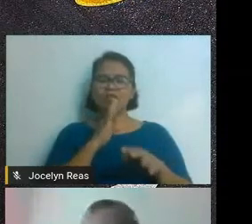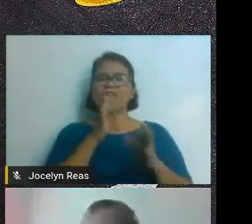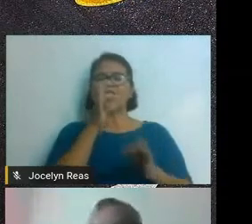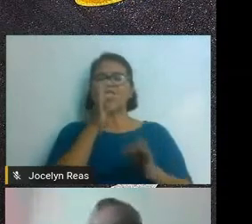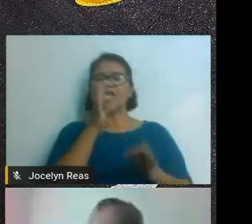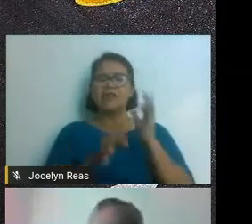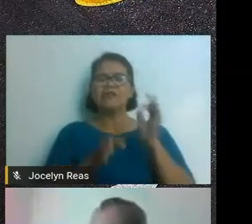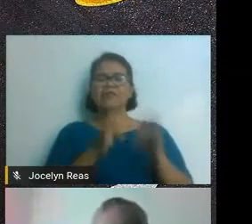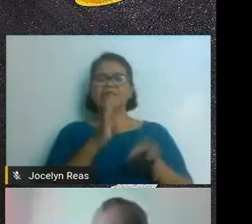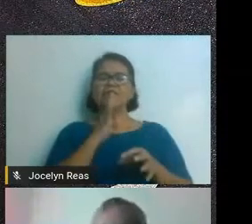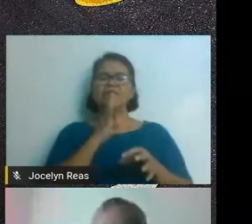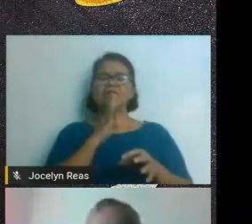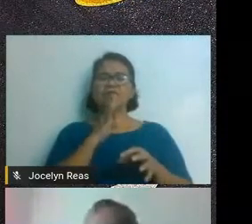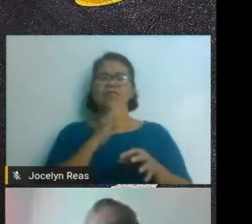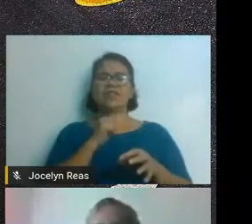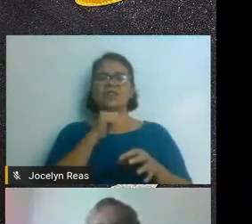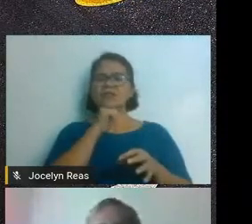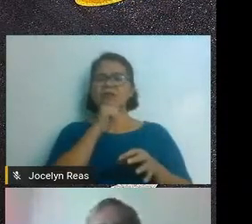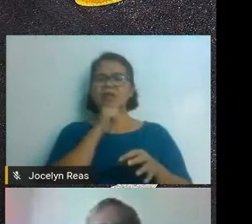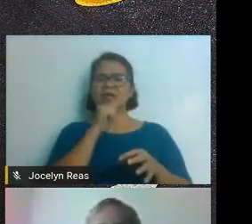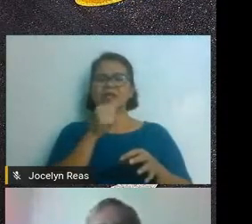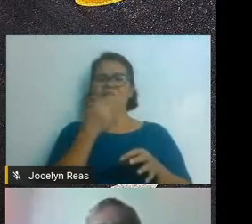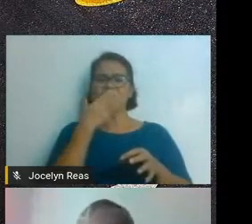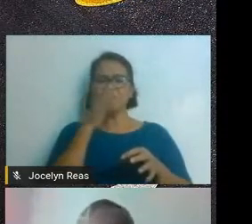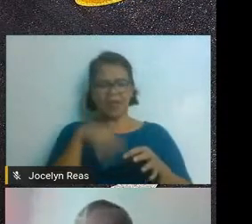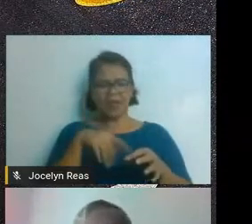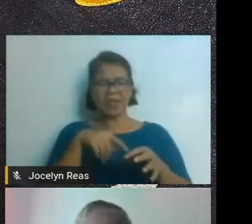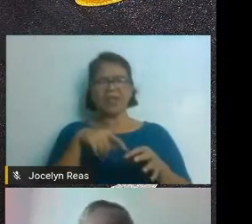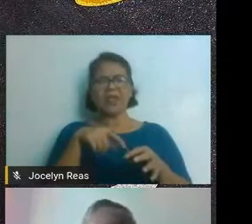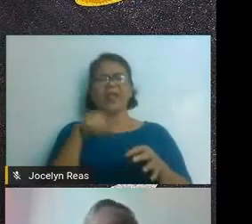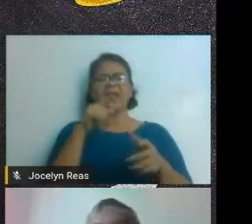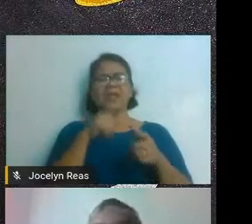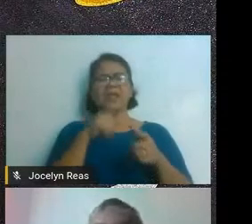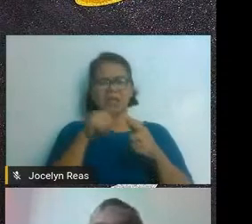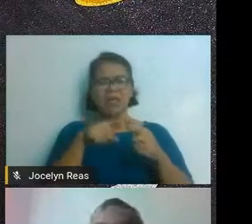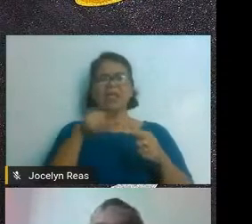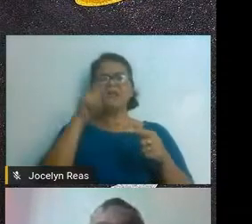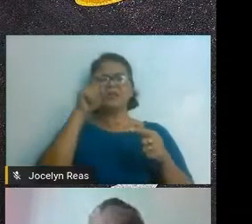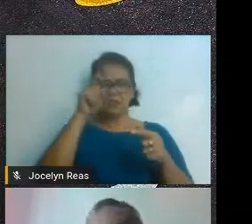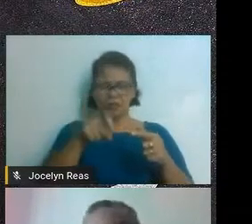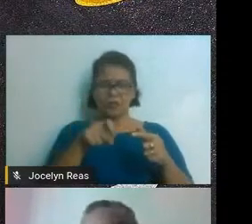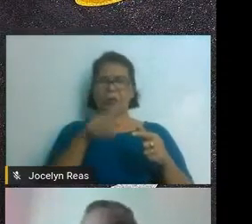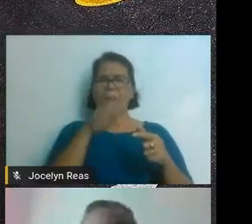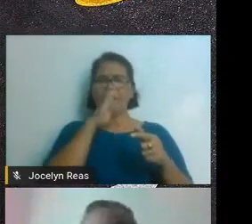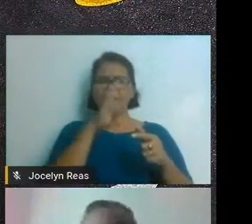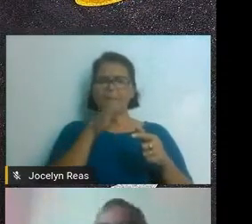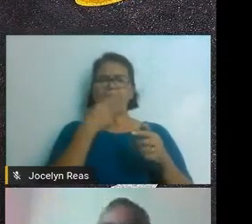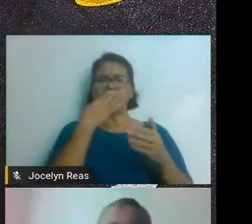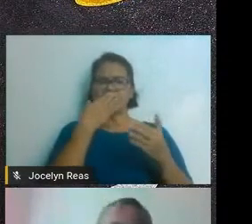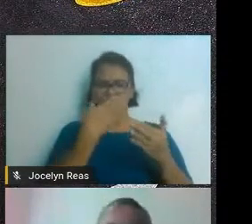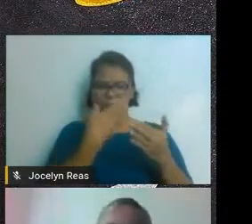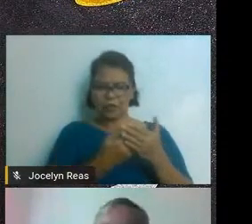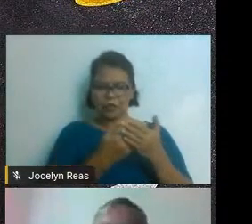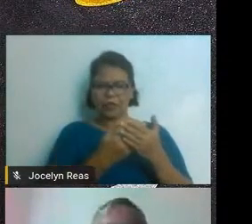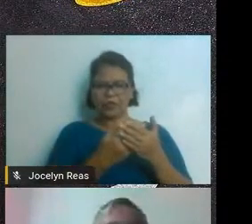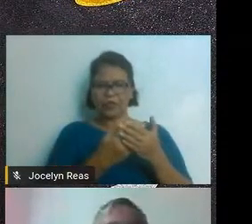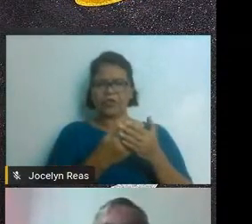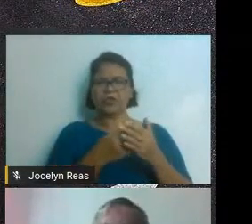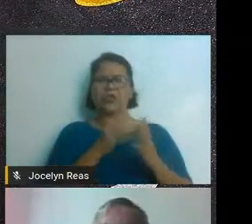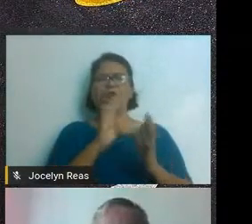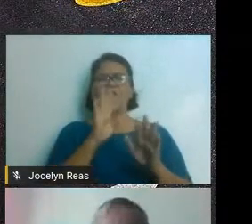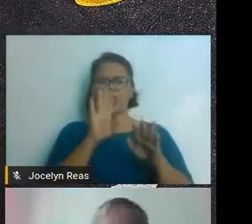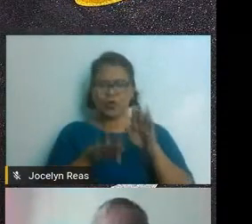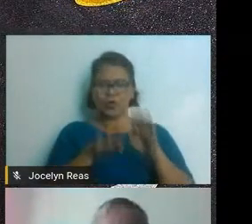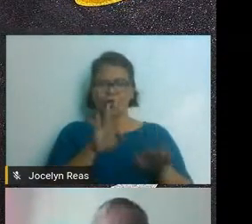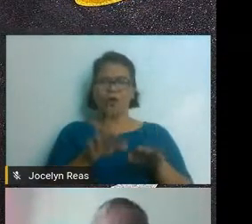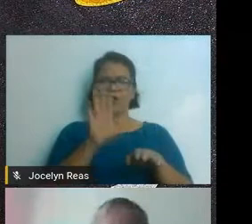me, very critical yung being credible. Meaning, you walk your talk, you when you